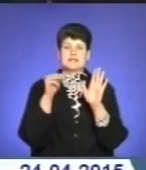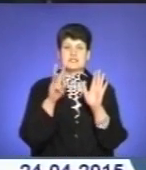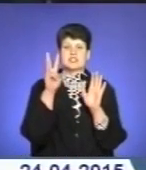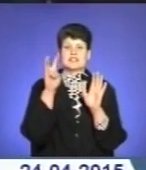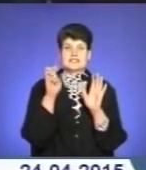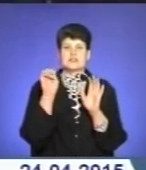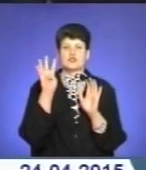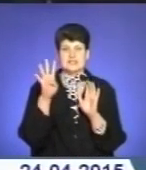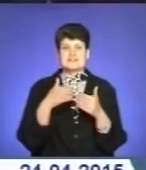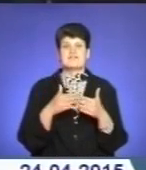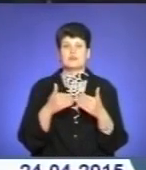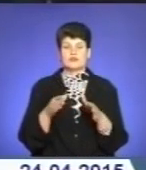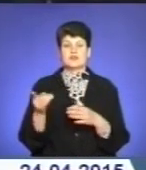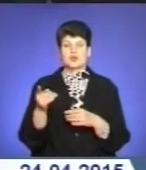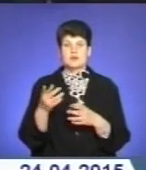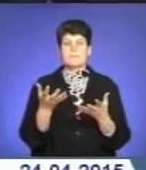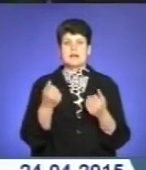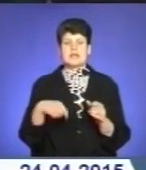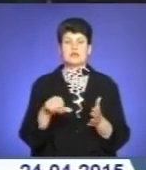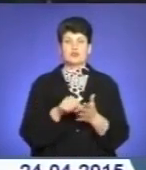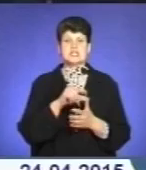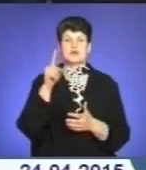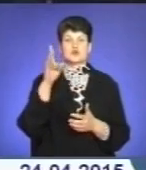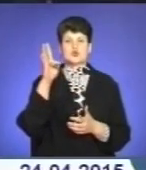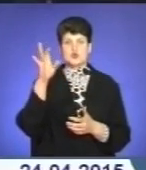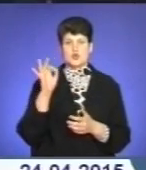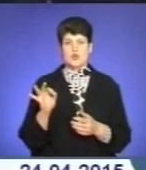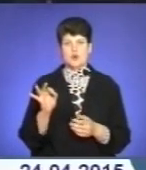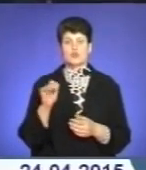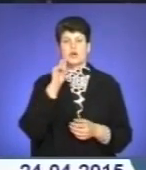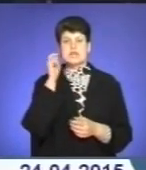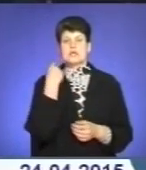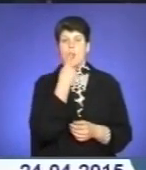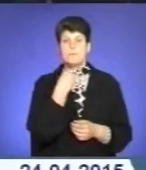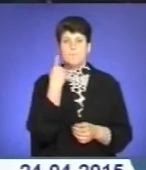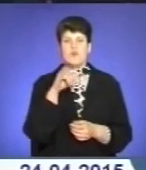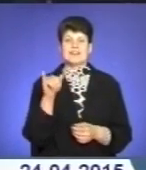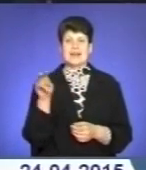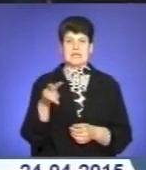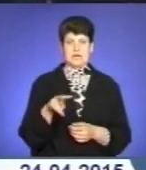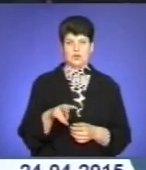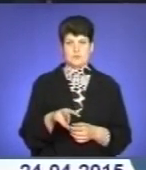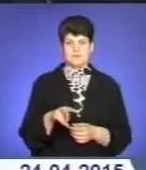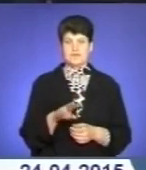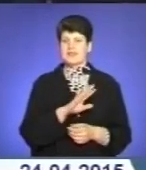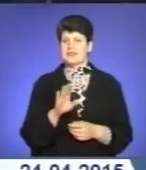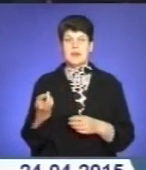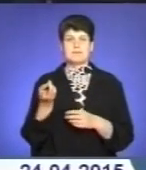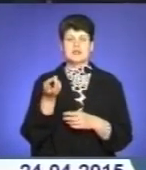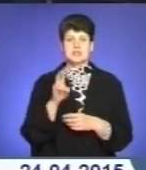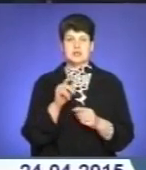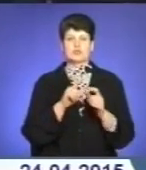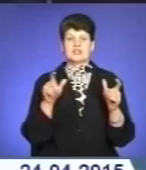7314 випускників на Тернопільщині взяли участь у зовнішньому незалежному оцінюванні з української мови та літератури. Не з'явилися у пункти